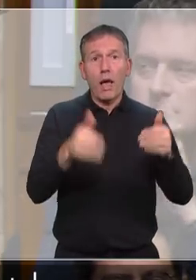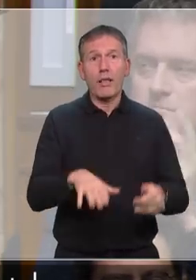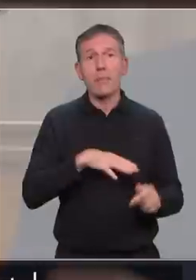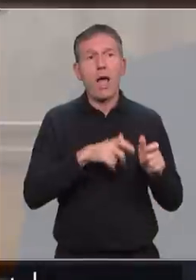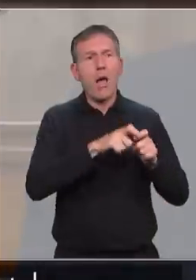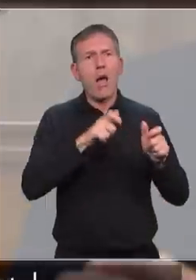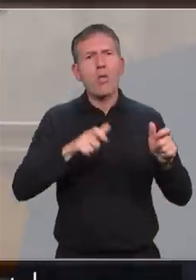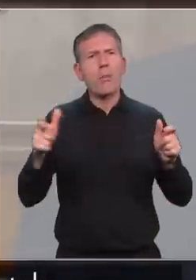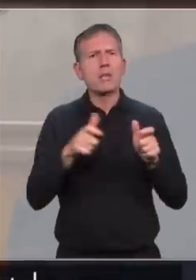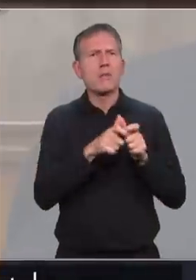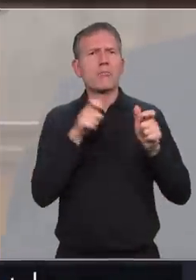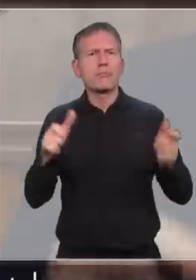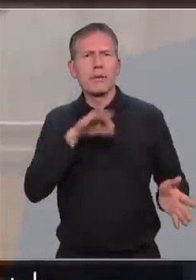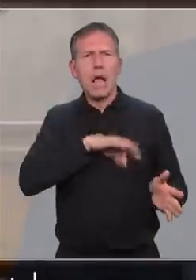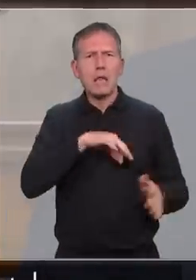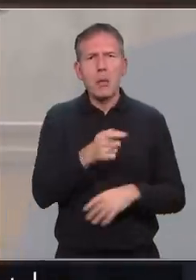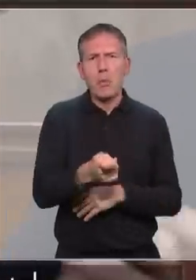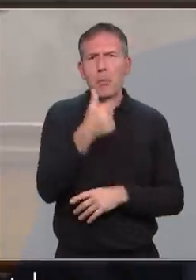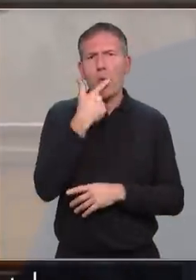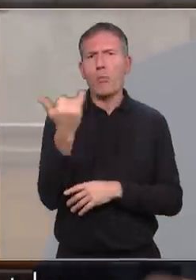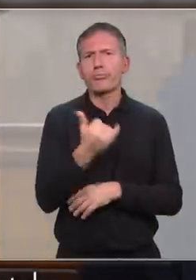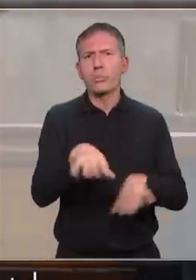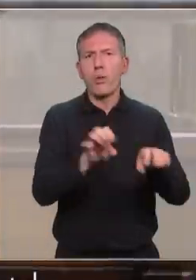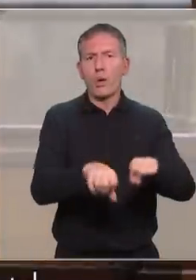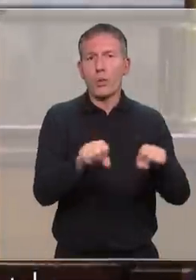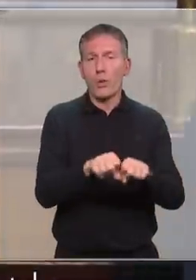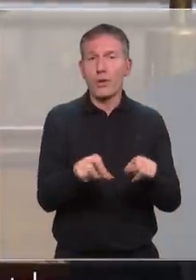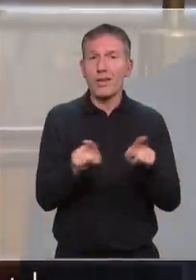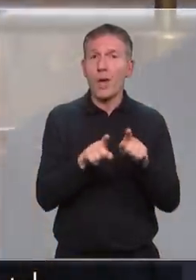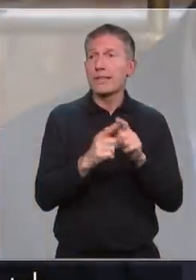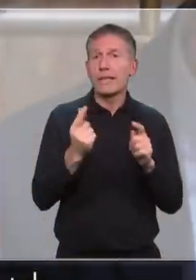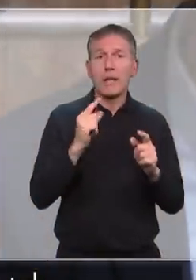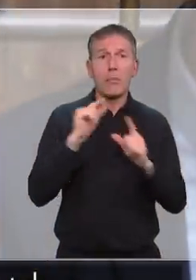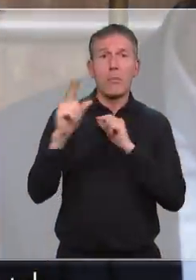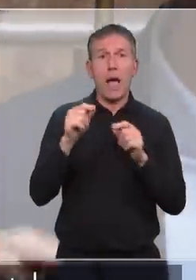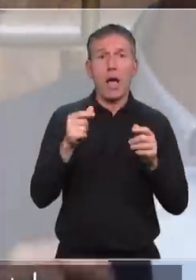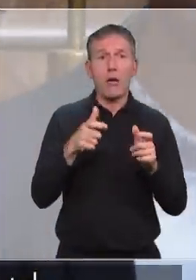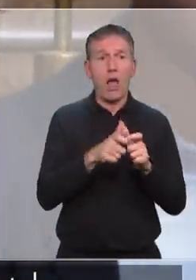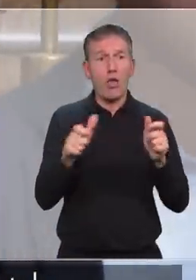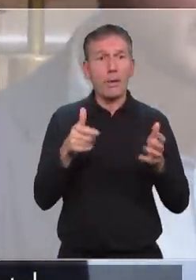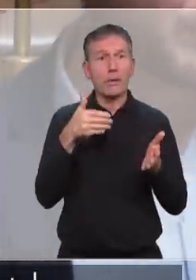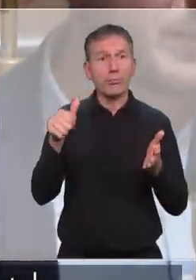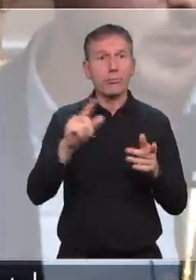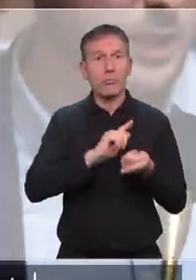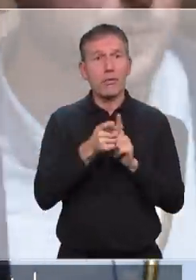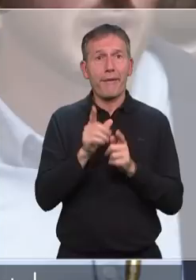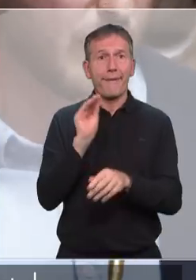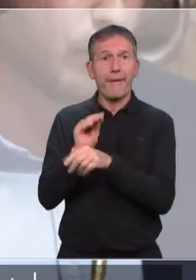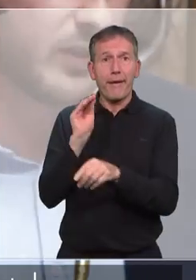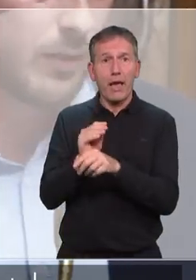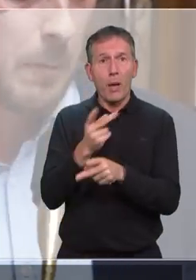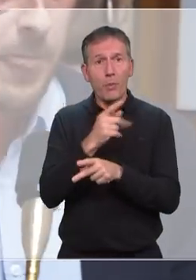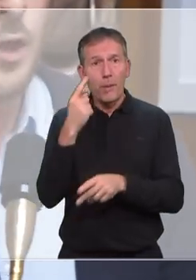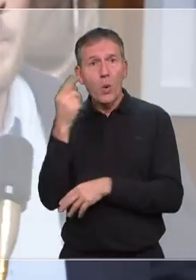multinationales jugent ces médicaments peu rentables. La vérité, c'est qu'après avoir regardé partir ces mêmes multinationales, vous les gavez d'argent public en espérant